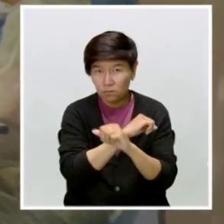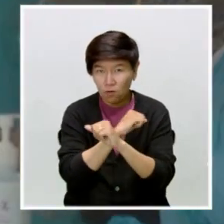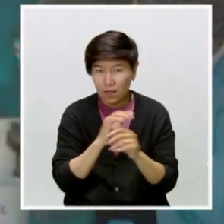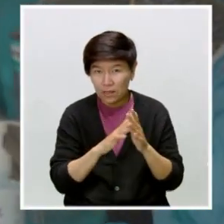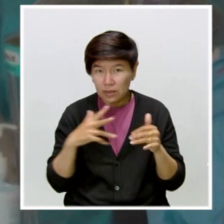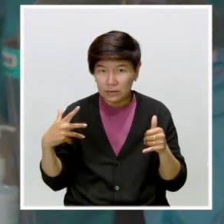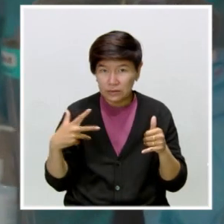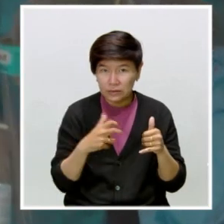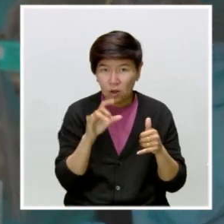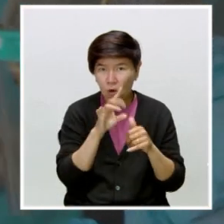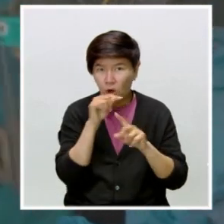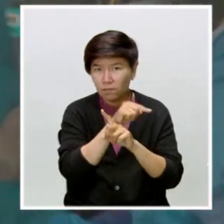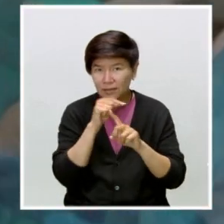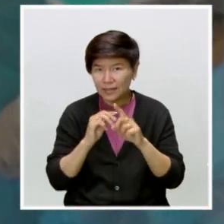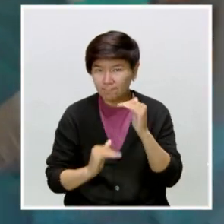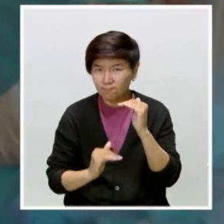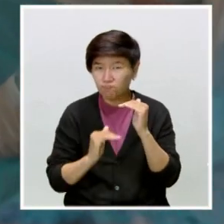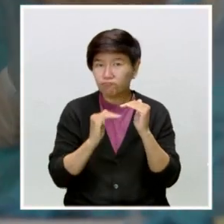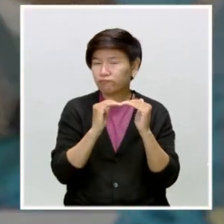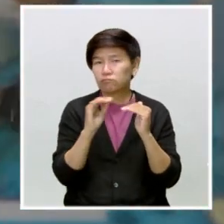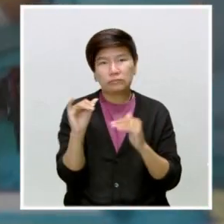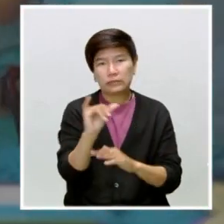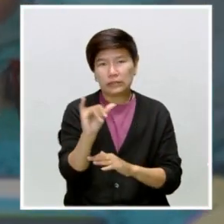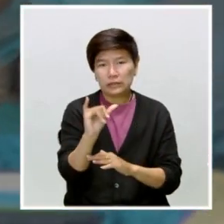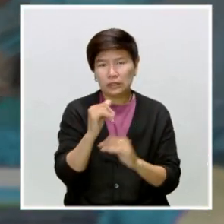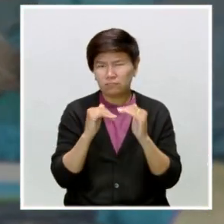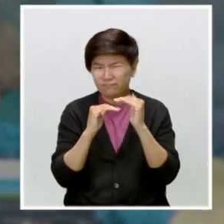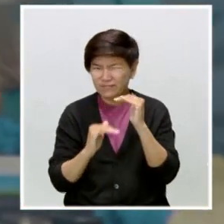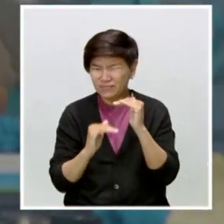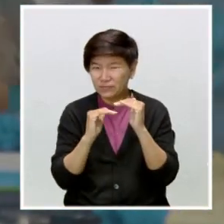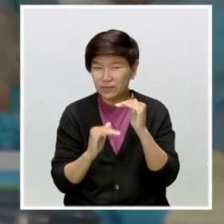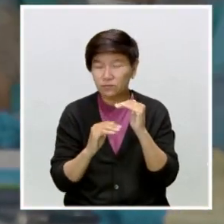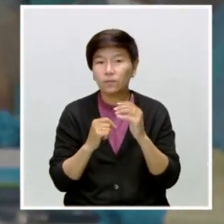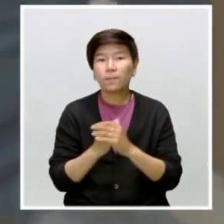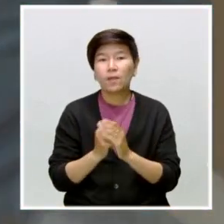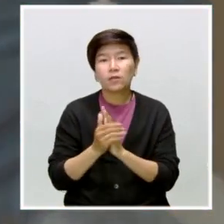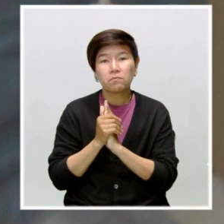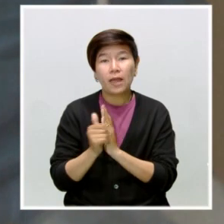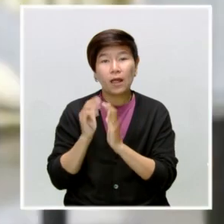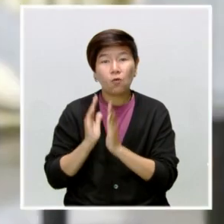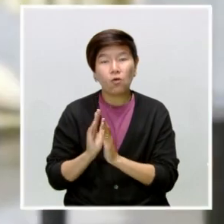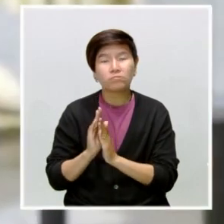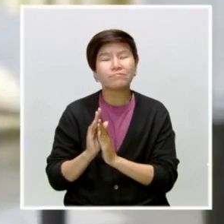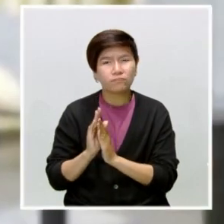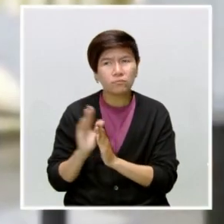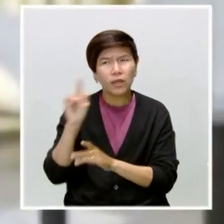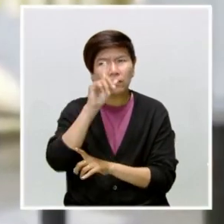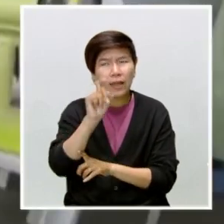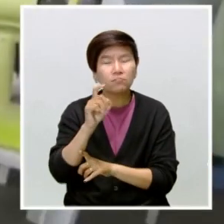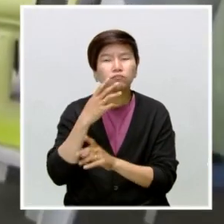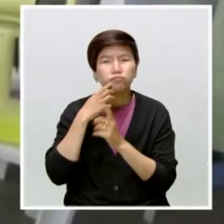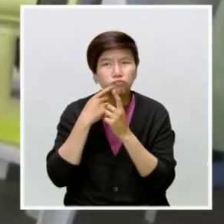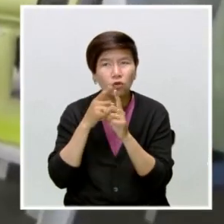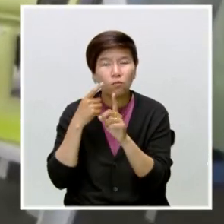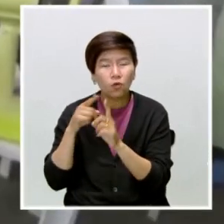ง 100% เลยนะคะการที่ผู้เชี่ยวชาญต้องออกมาตอบคำถามนั้นเพราะว่าในหลายประเทศทั่วโลกรวมถึงสิงคโปร์ค่ะพบว่า